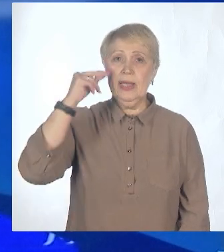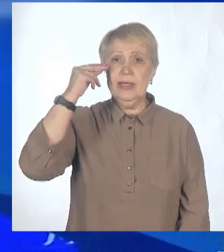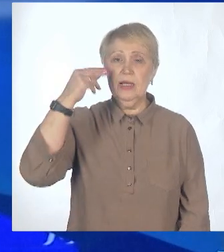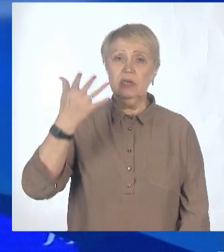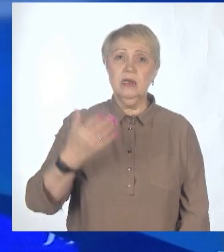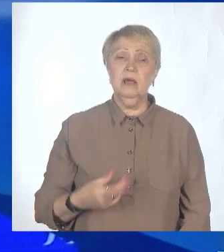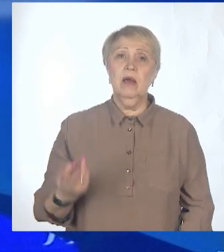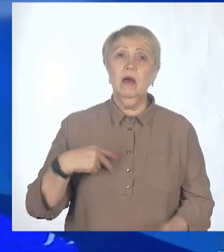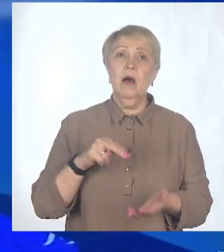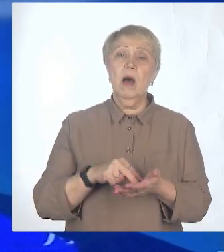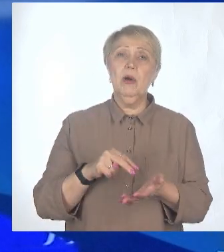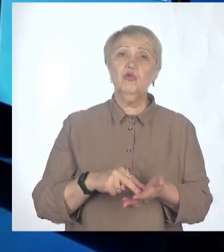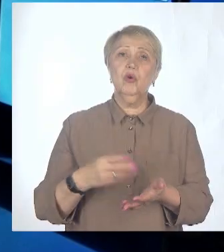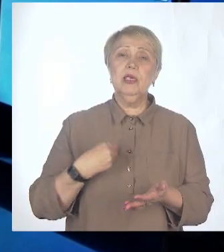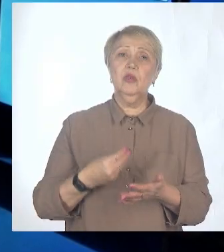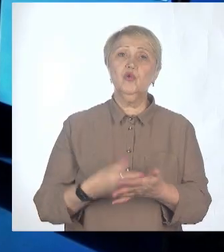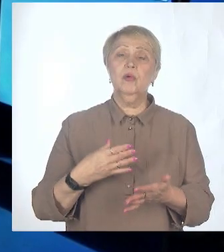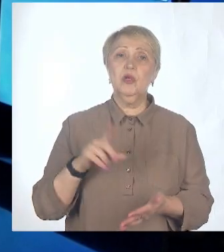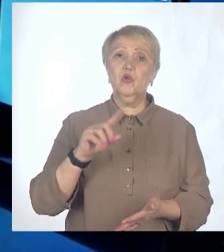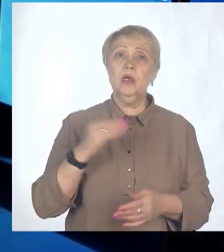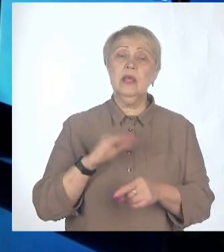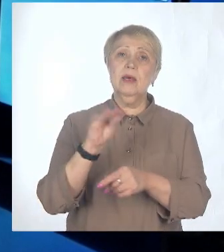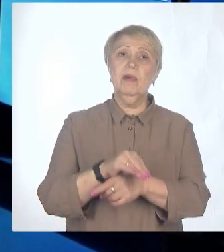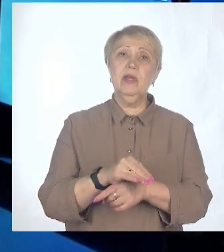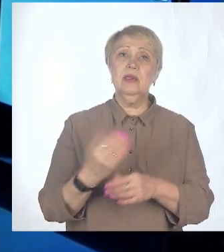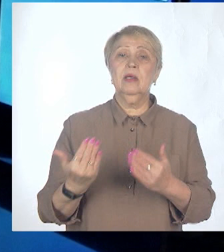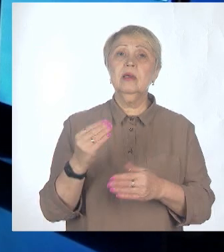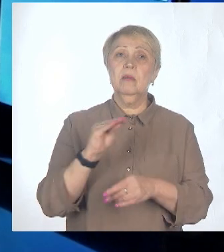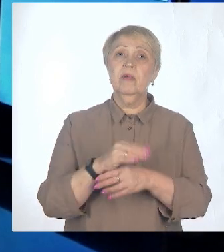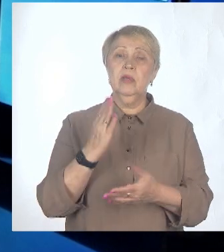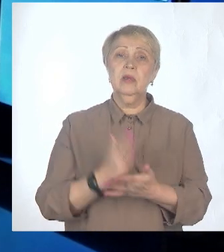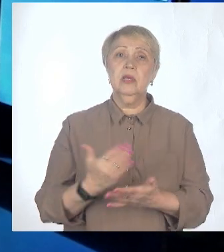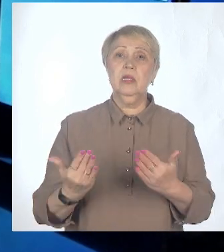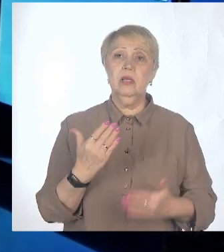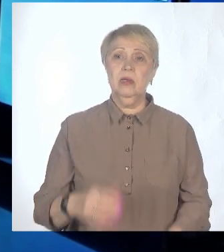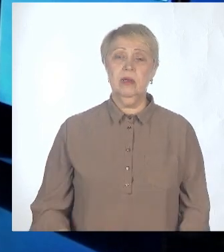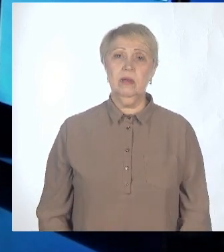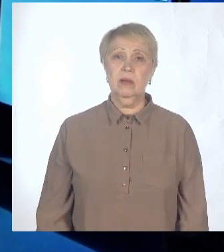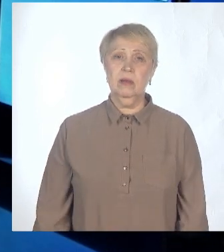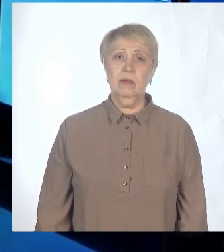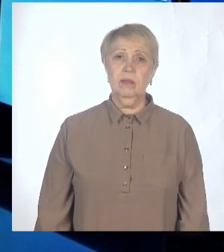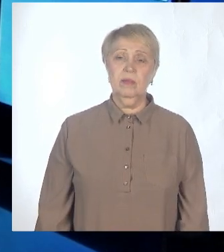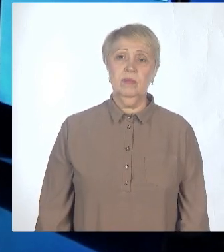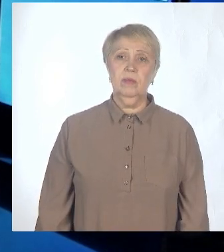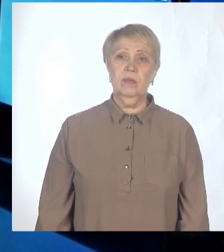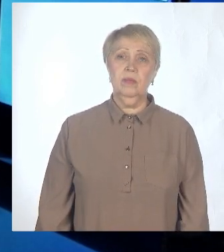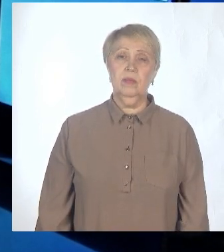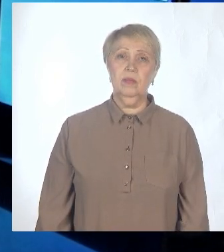стоимости работника сколько добавляет и добавляет ли? Ну, наверняка ведь. К